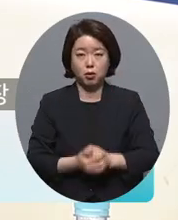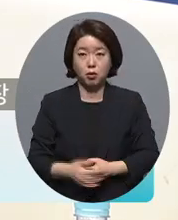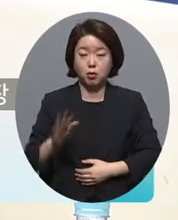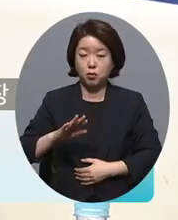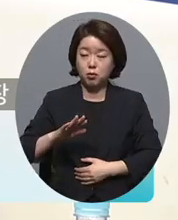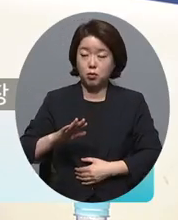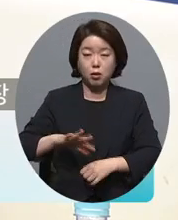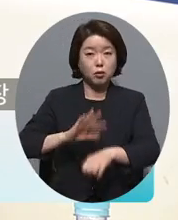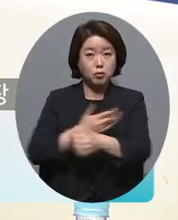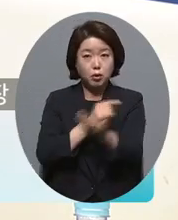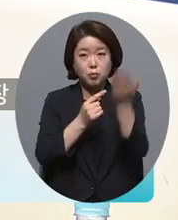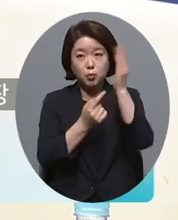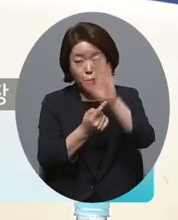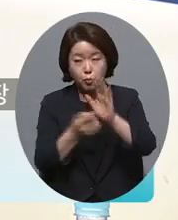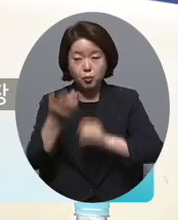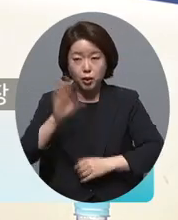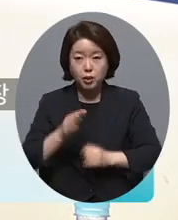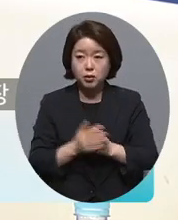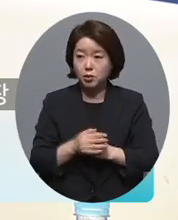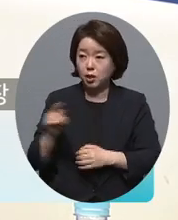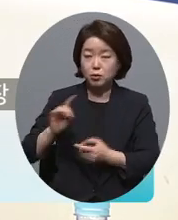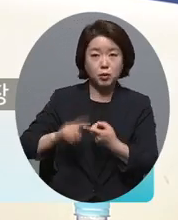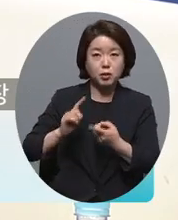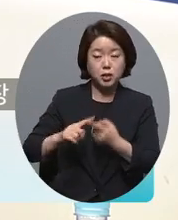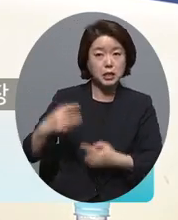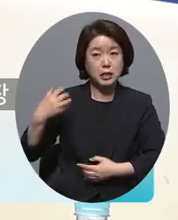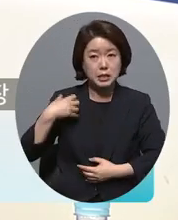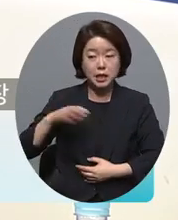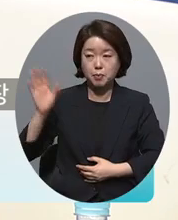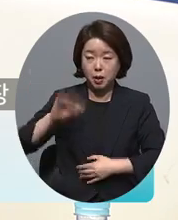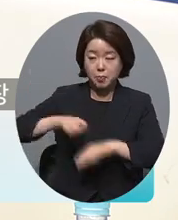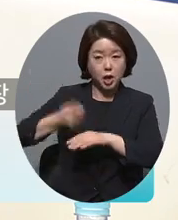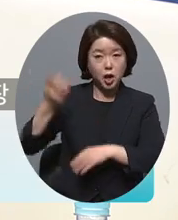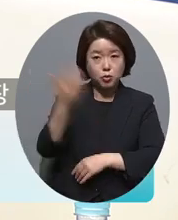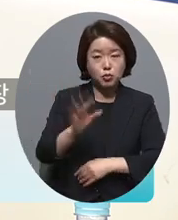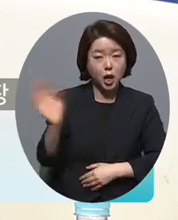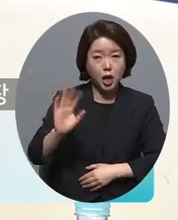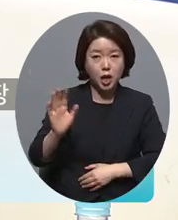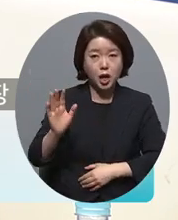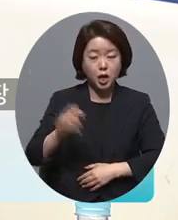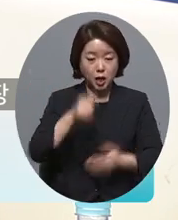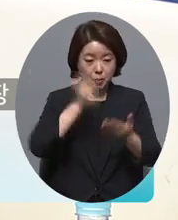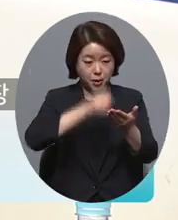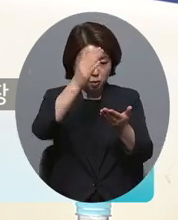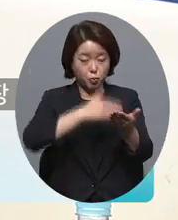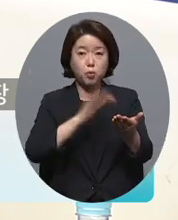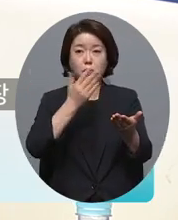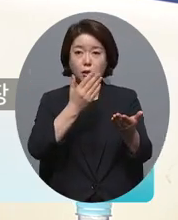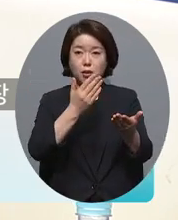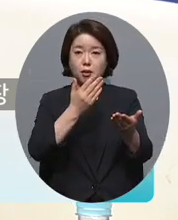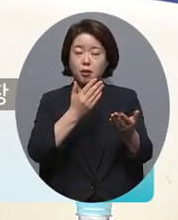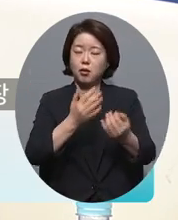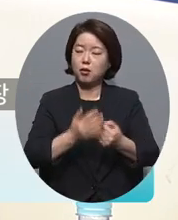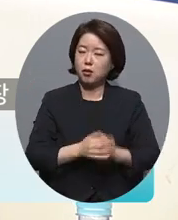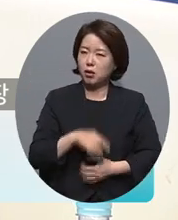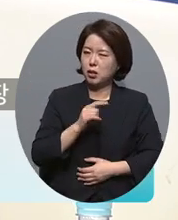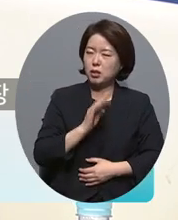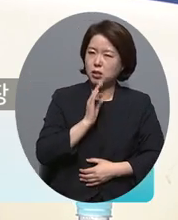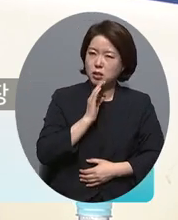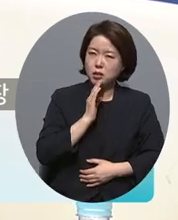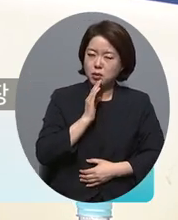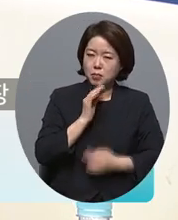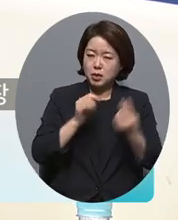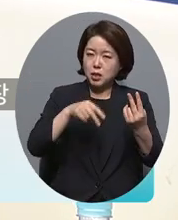오버를 해 놓고서 오보에 대해서 전혀 책임을 안 물어도 된다 하는게 판결 요지로 저는 받아들여져요 그게 과연